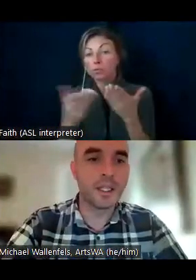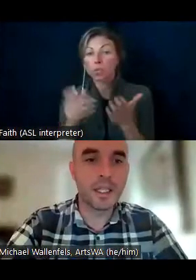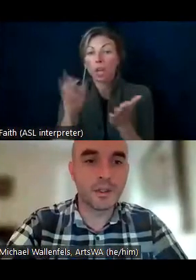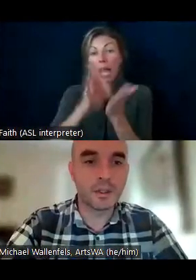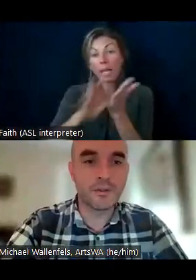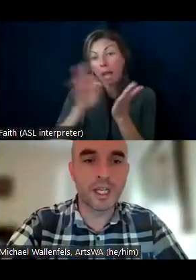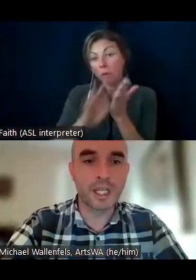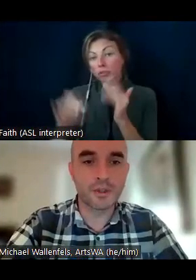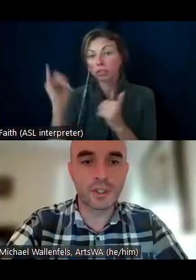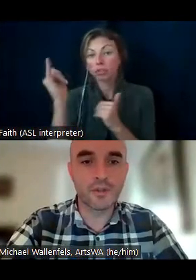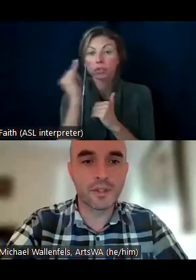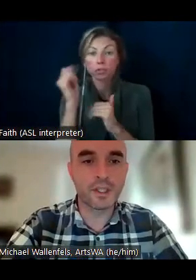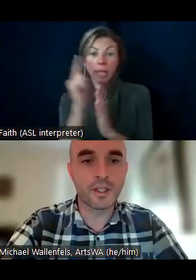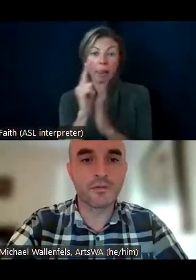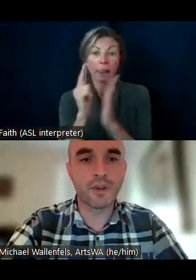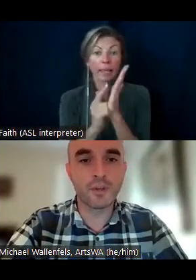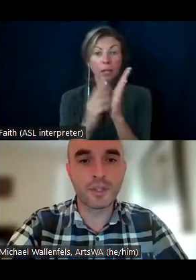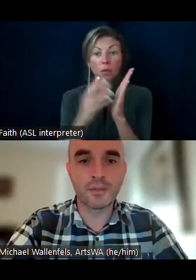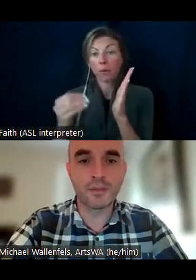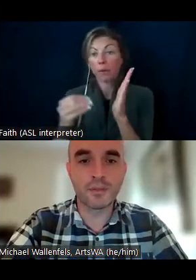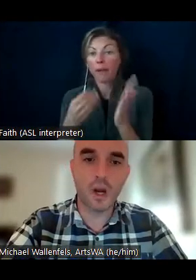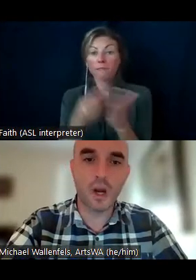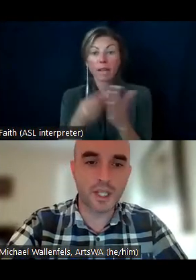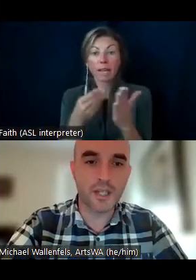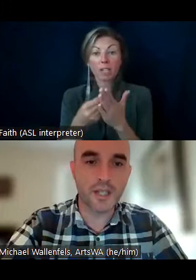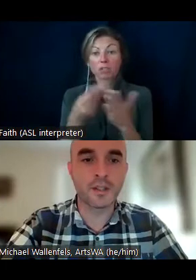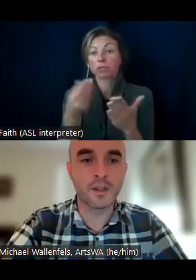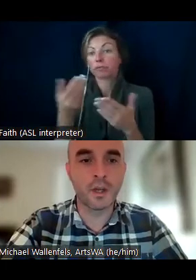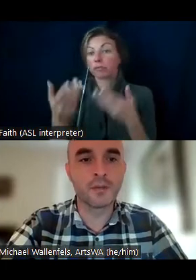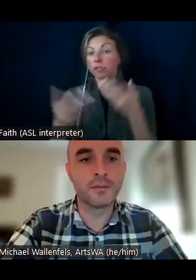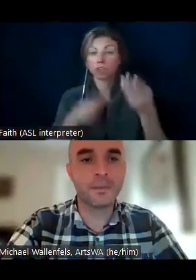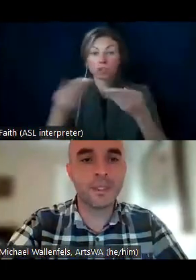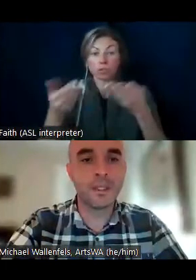들어서 회계, 보험, 법률, 금융 서비스 회사,